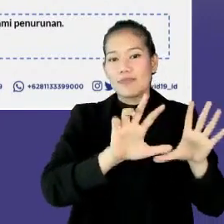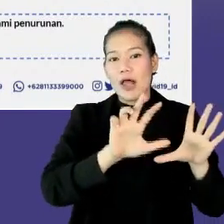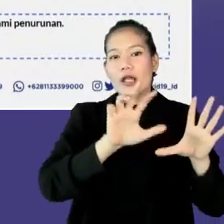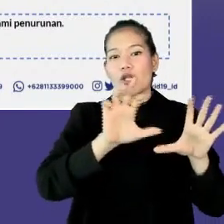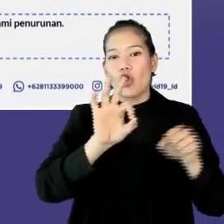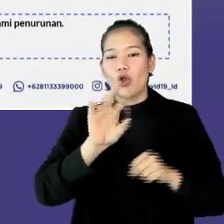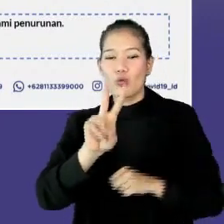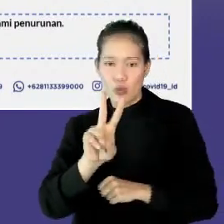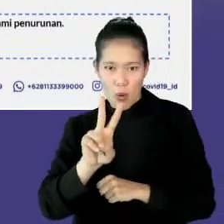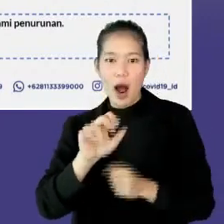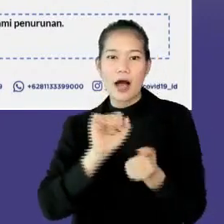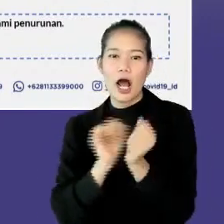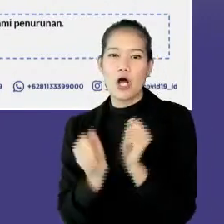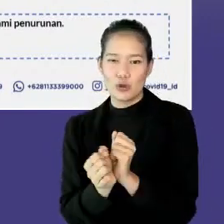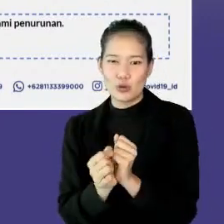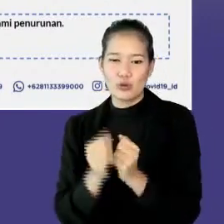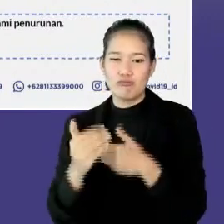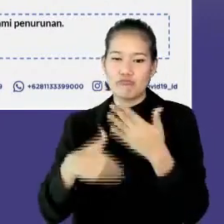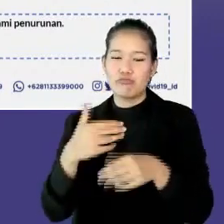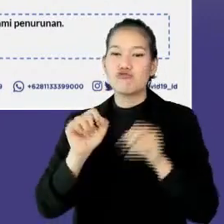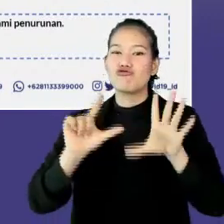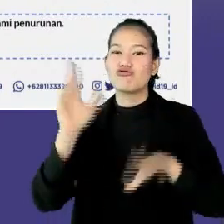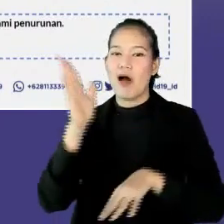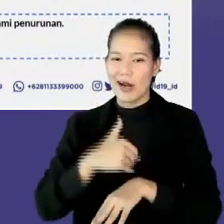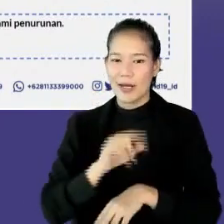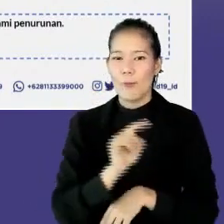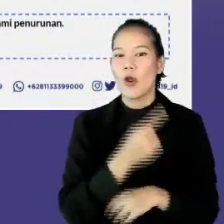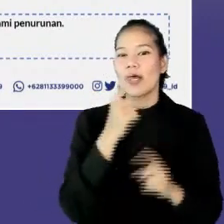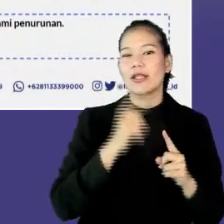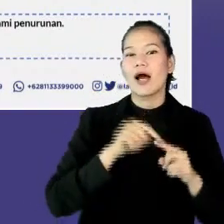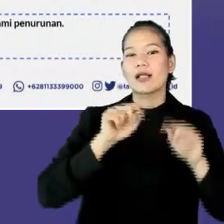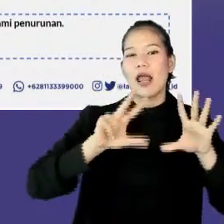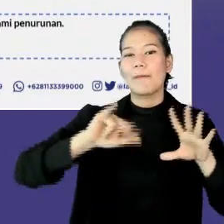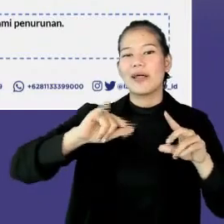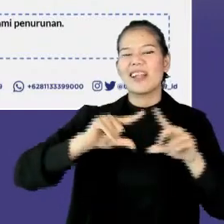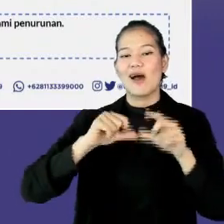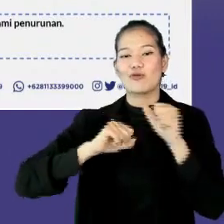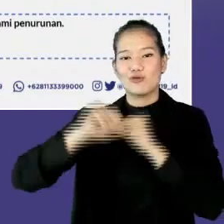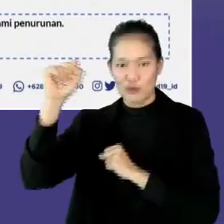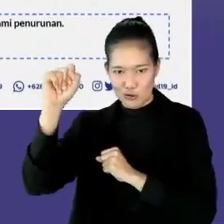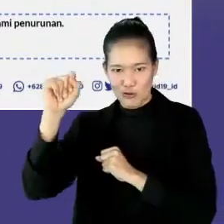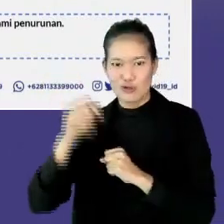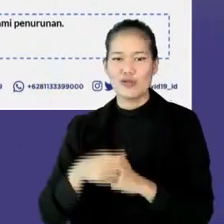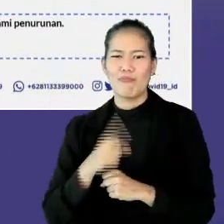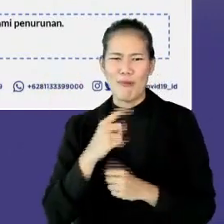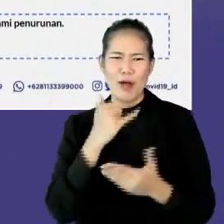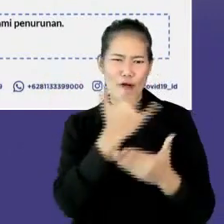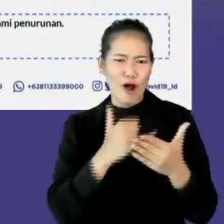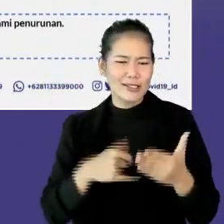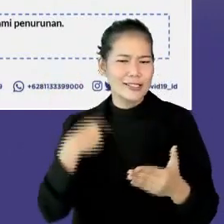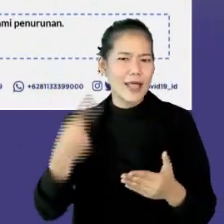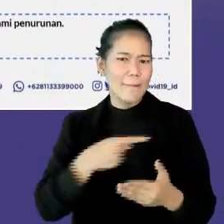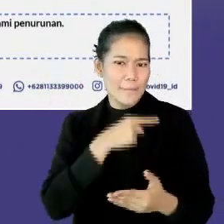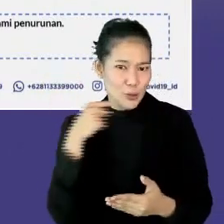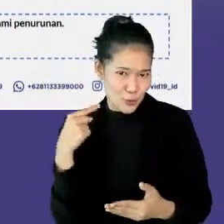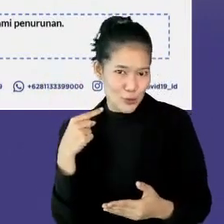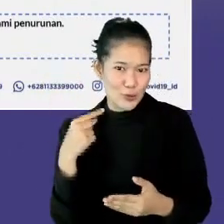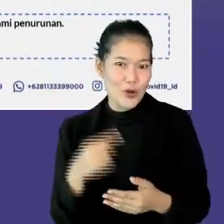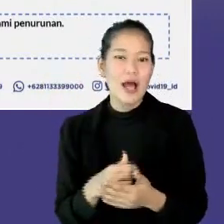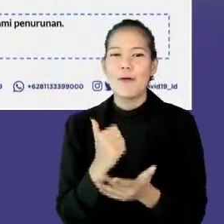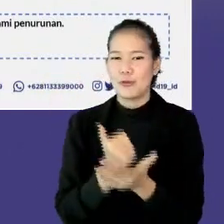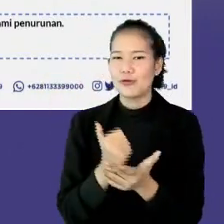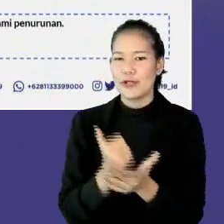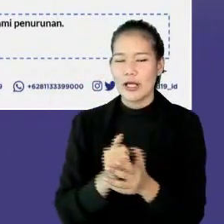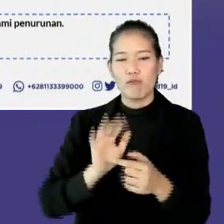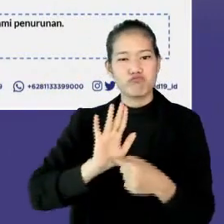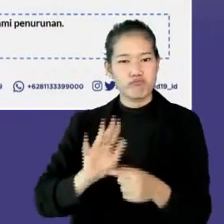60.902 kasus aktif dalam 7 hari terakhir. Ini per tanggal 8 Agustus 2021 karena kita mengevaluasi mingguan. Jadi trennya sudah cukup